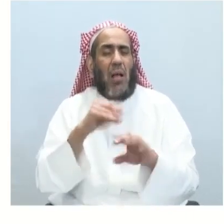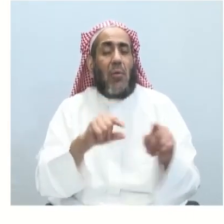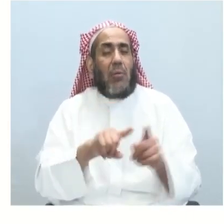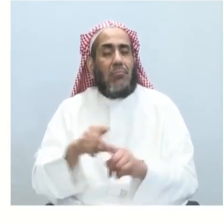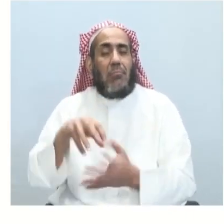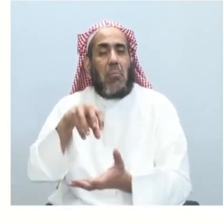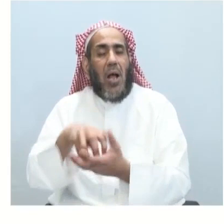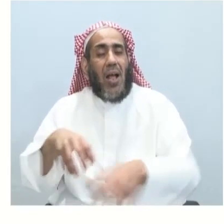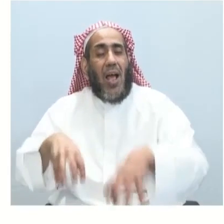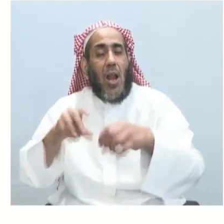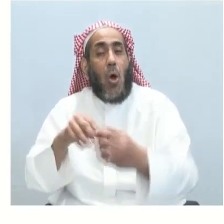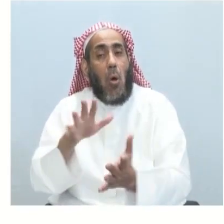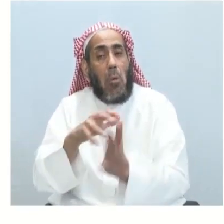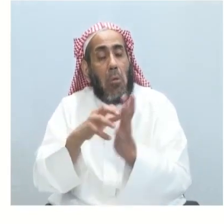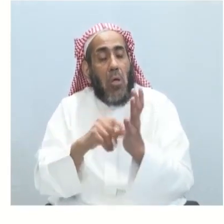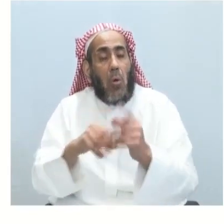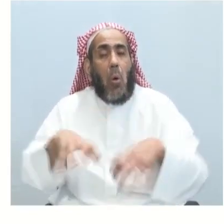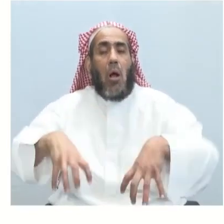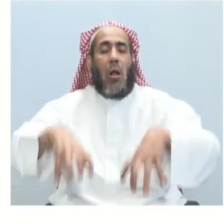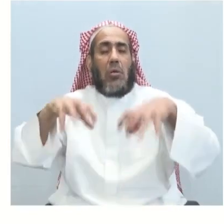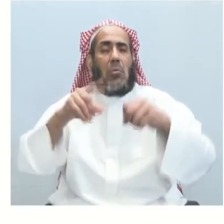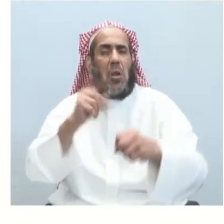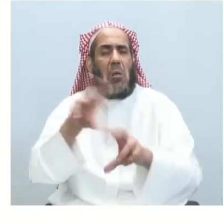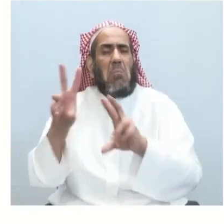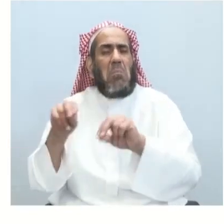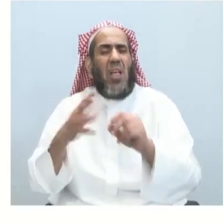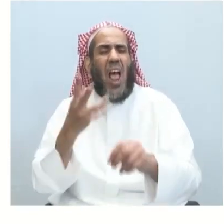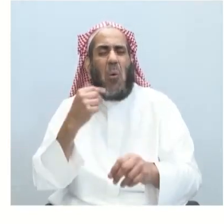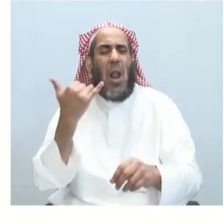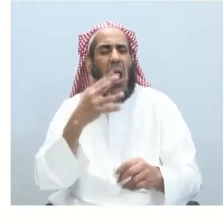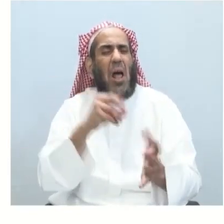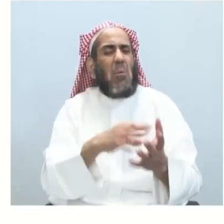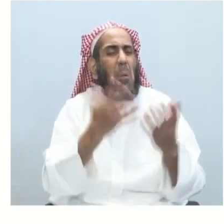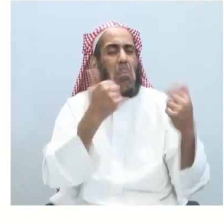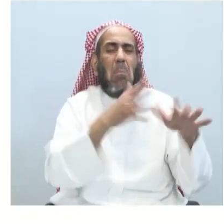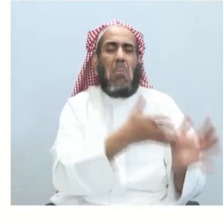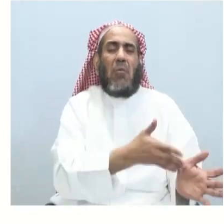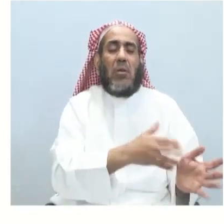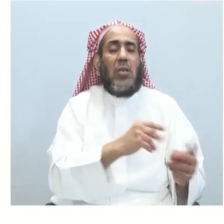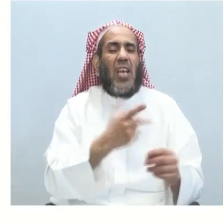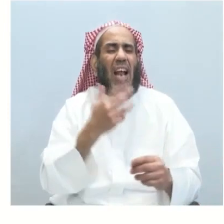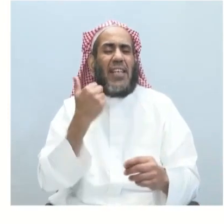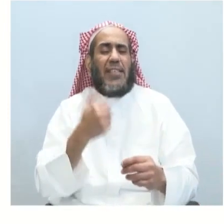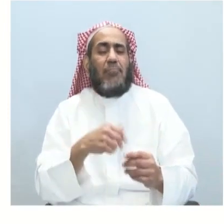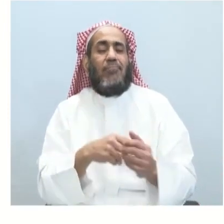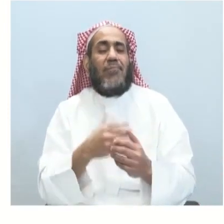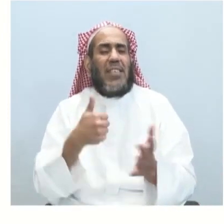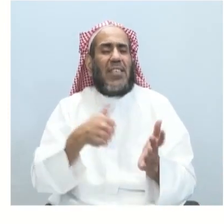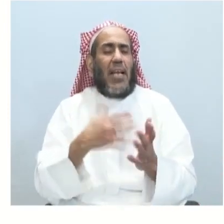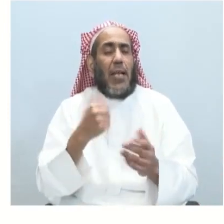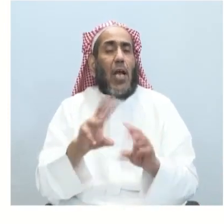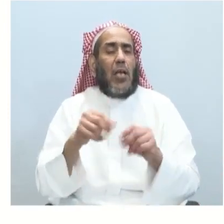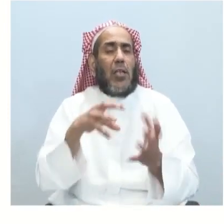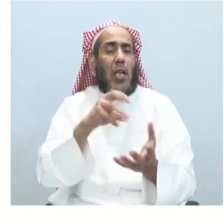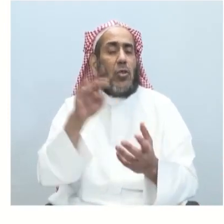هذا مكان له له اثر له اثر وهو كالقصر فليس هو مثل ما يبكيه الشعراء الجاهلين في كاط